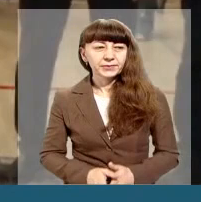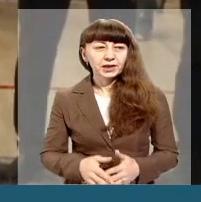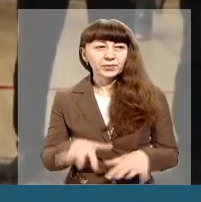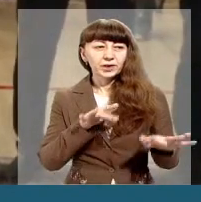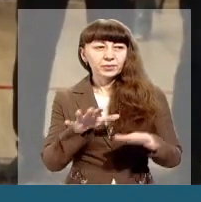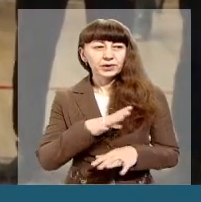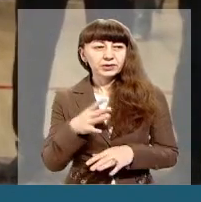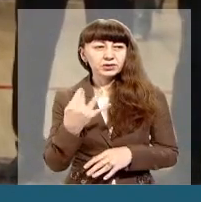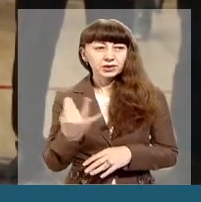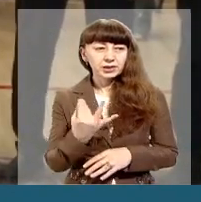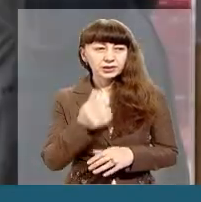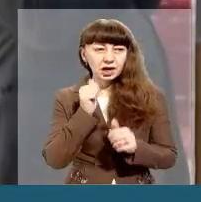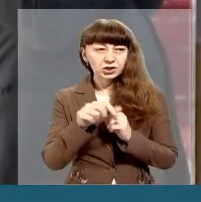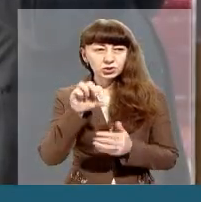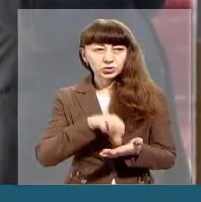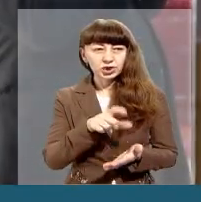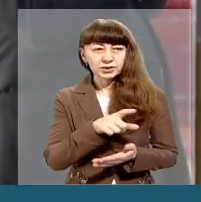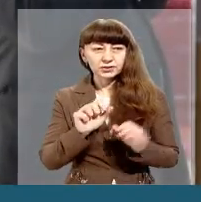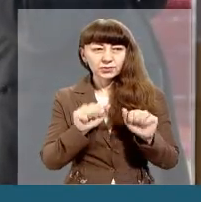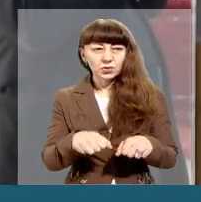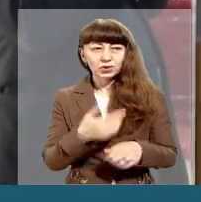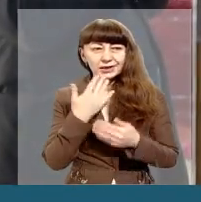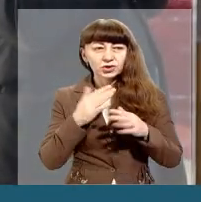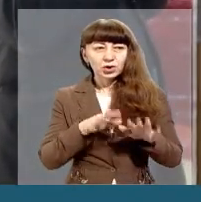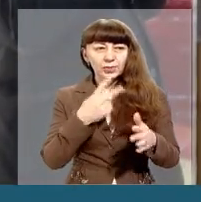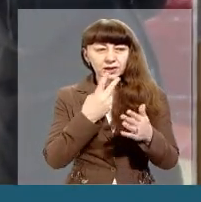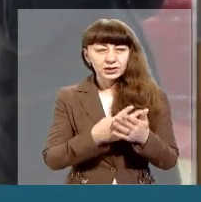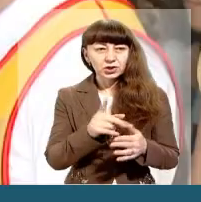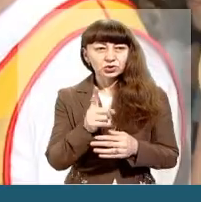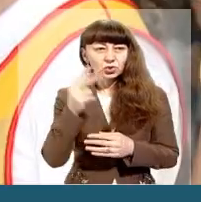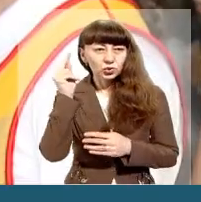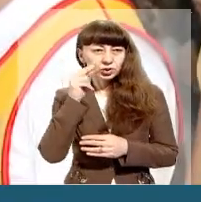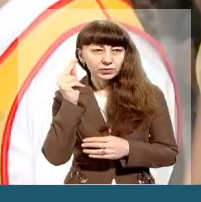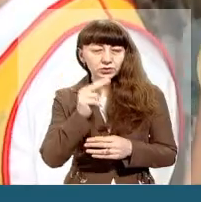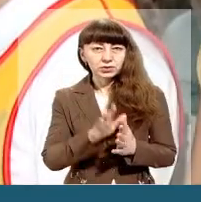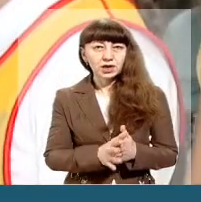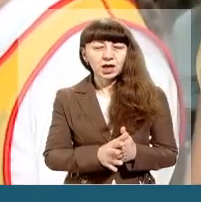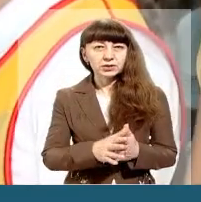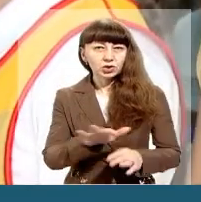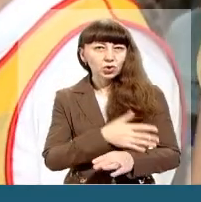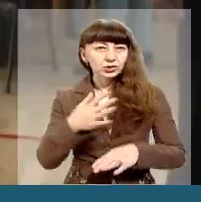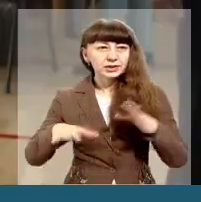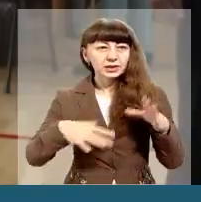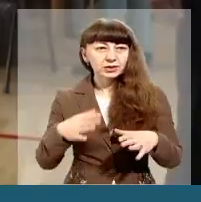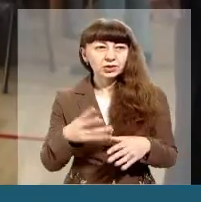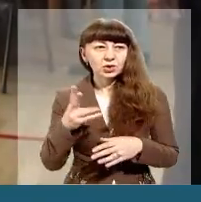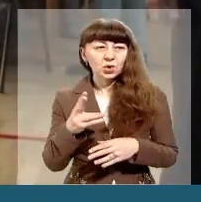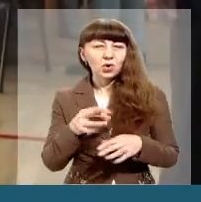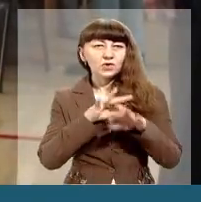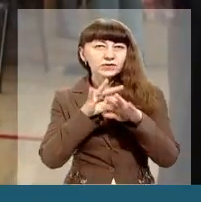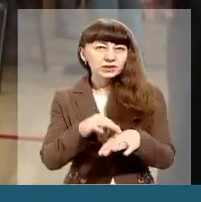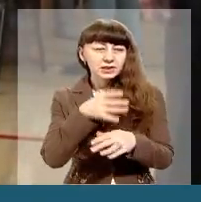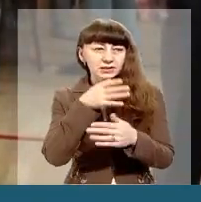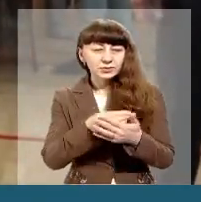и интересным. Каждый из участников смог не только продемонстрировать то, чему научился за долгие часы тренировок, но и вынести для